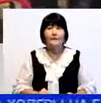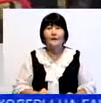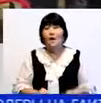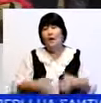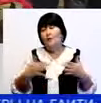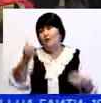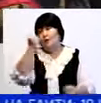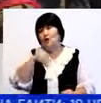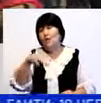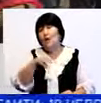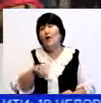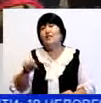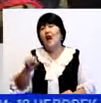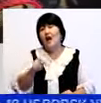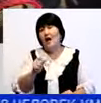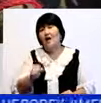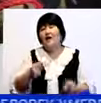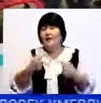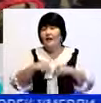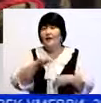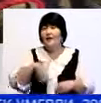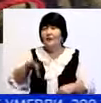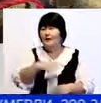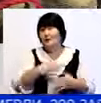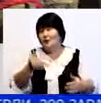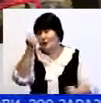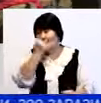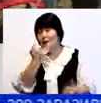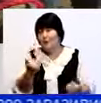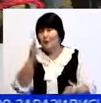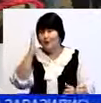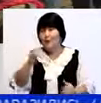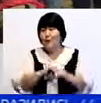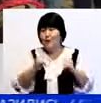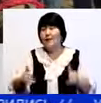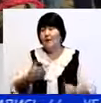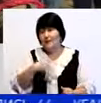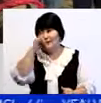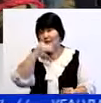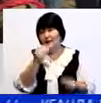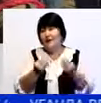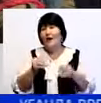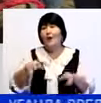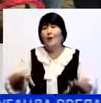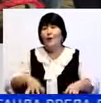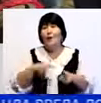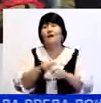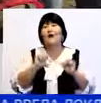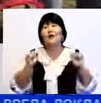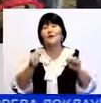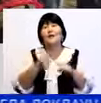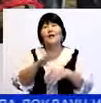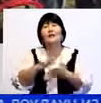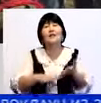Большое спасибо Мухамеджану Ага. И коллективу Ирколь большое спасибо. Теперь будем развивать национальные виды конного спорта. Думаю, в